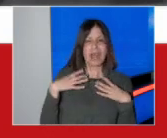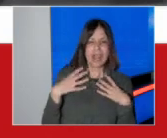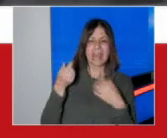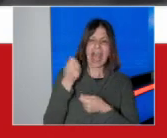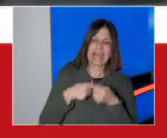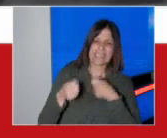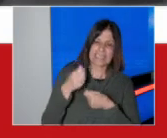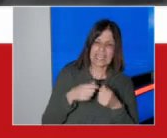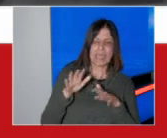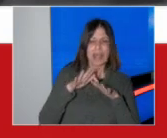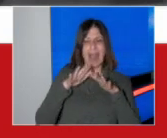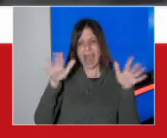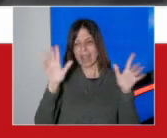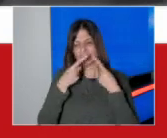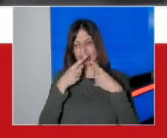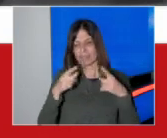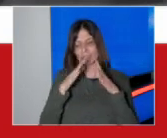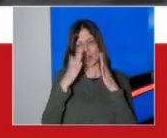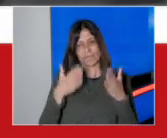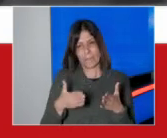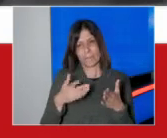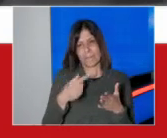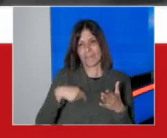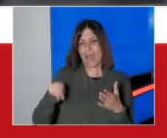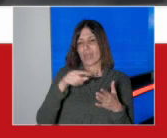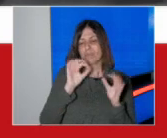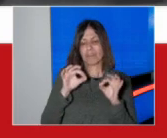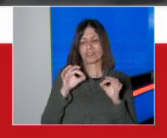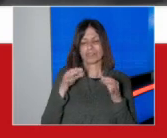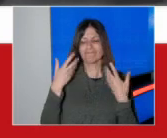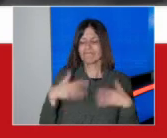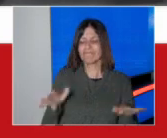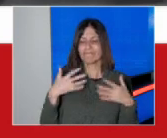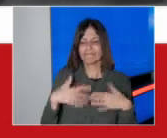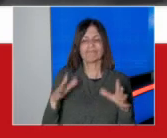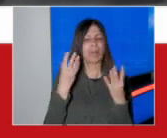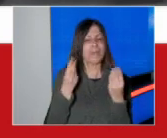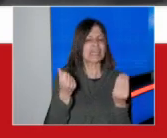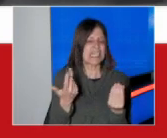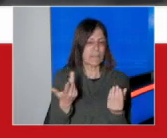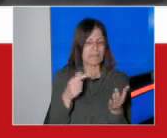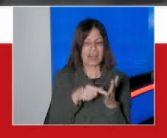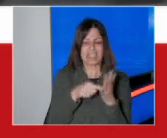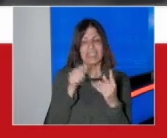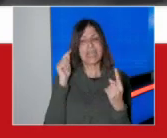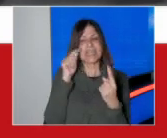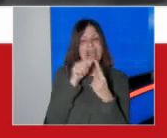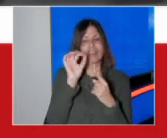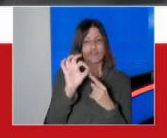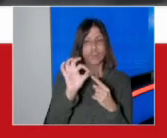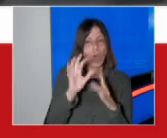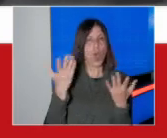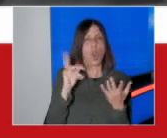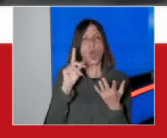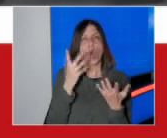לעסקים, לאל-על, לכל הגופים הללו, ואנחנו דיממנו הרבה מאוד כספים, ולכן היעד שלו לא היה כיצד